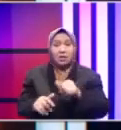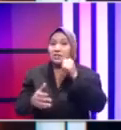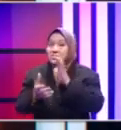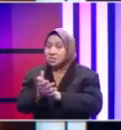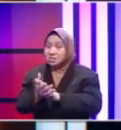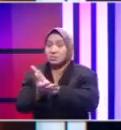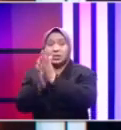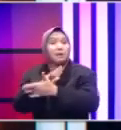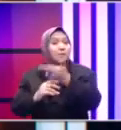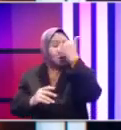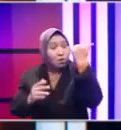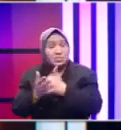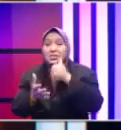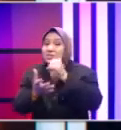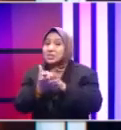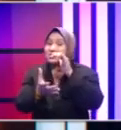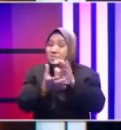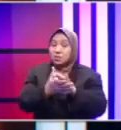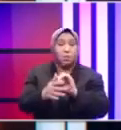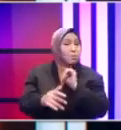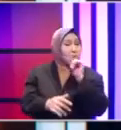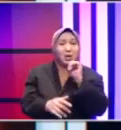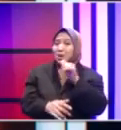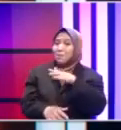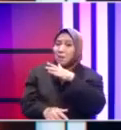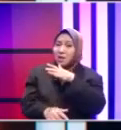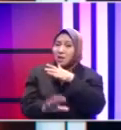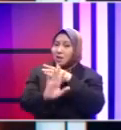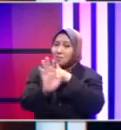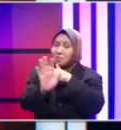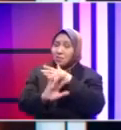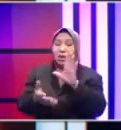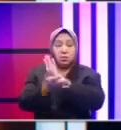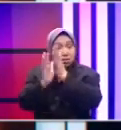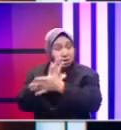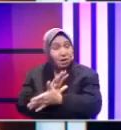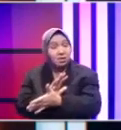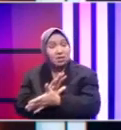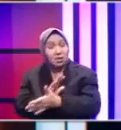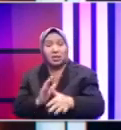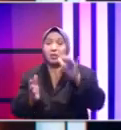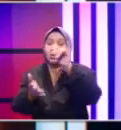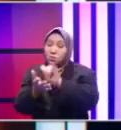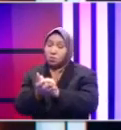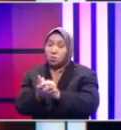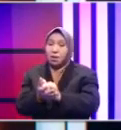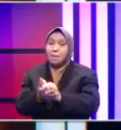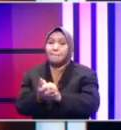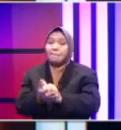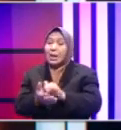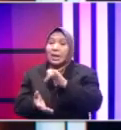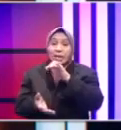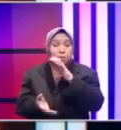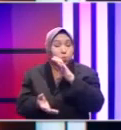ummahati Him krane istri-istri mereka bukanlah ibu-ibu mereka Imum mah atuh Om Innalillahi wainna Binahong